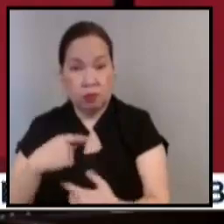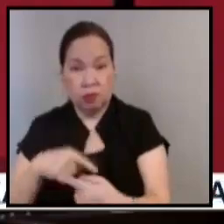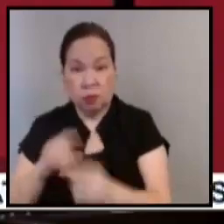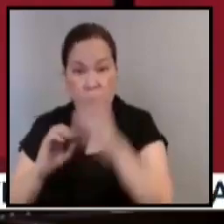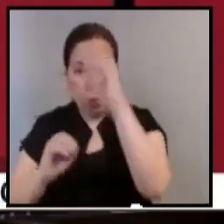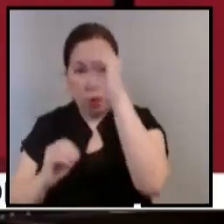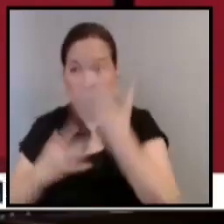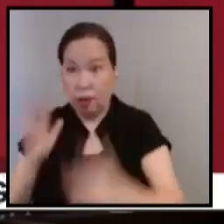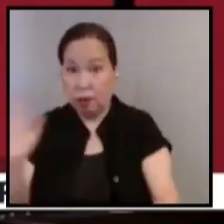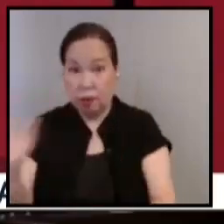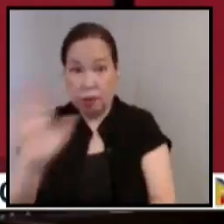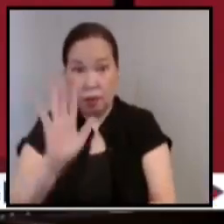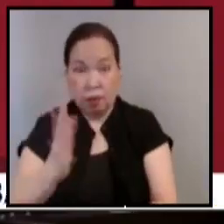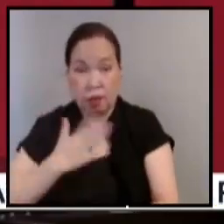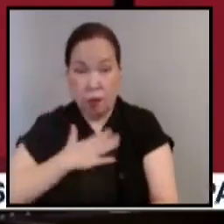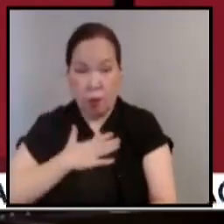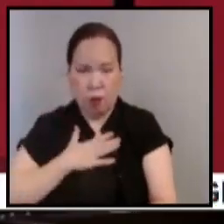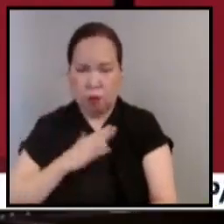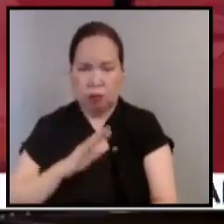nila.